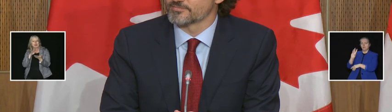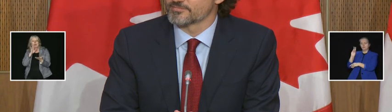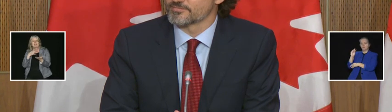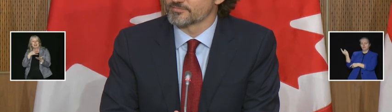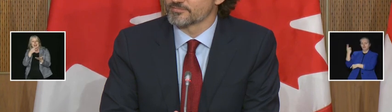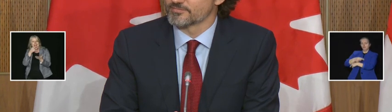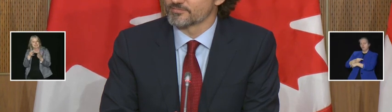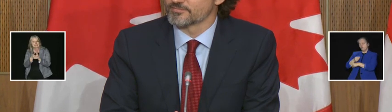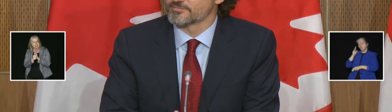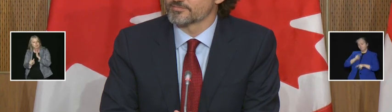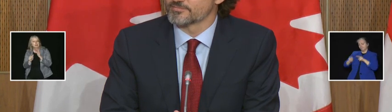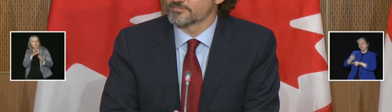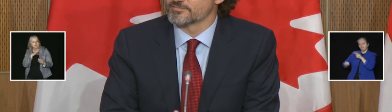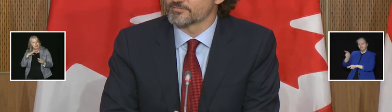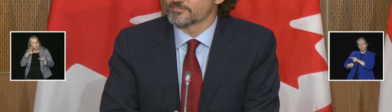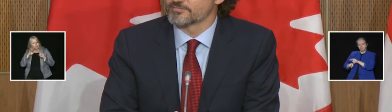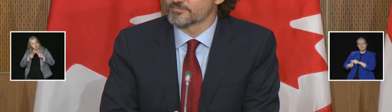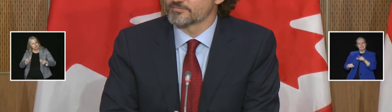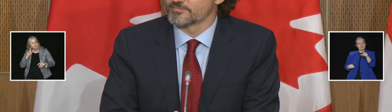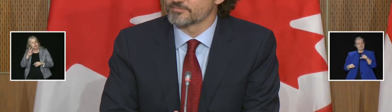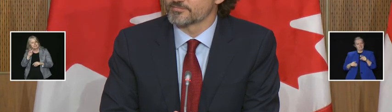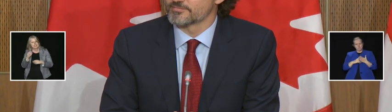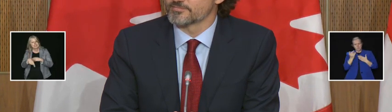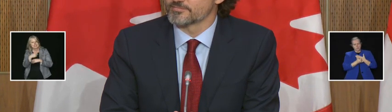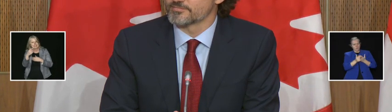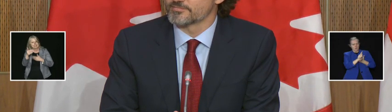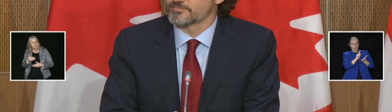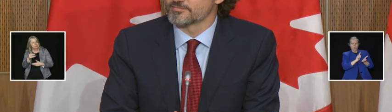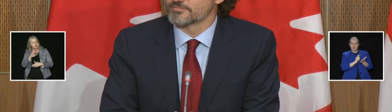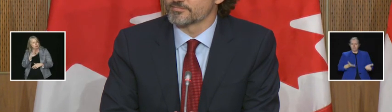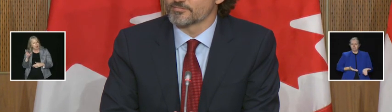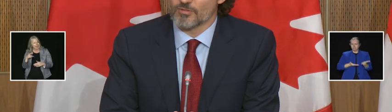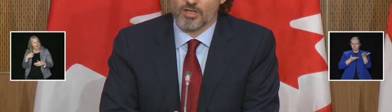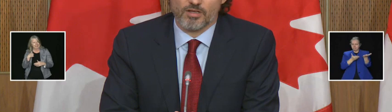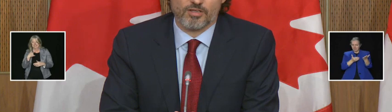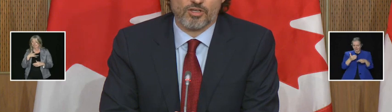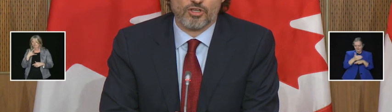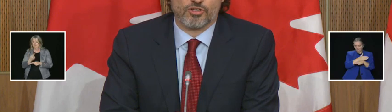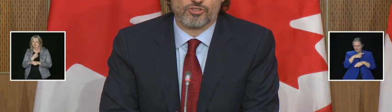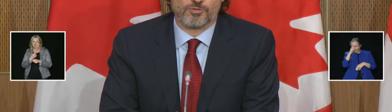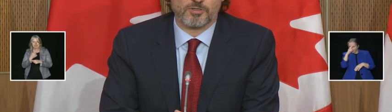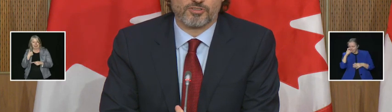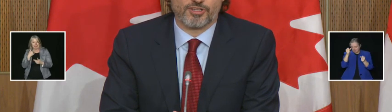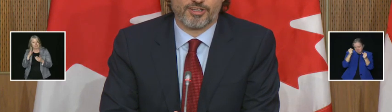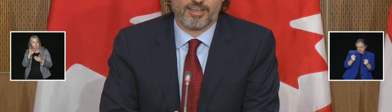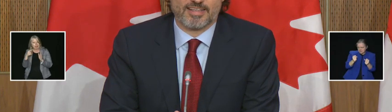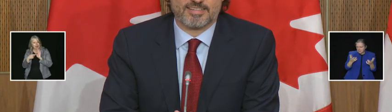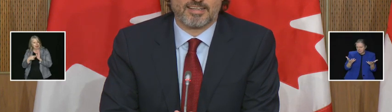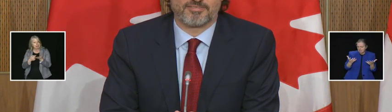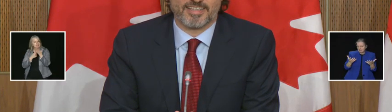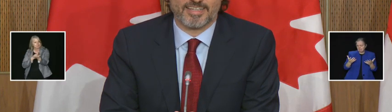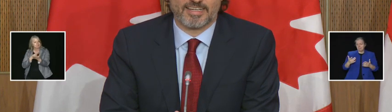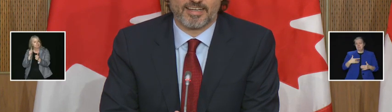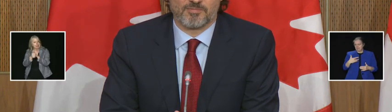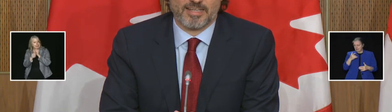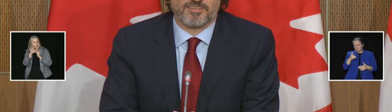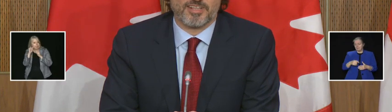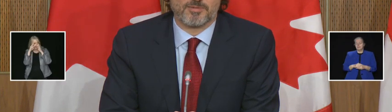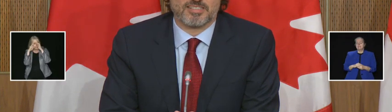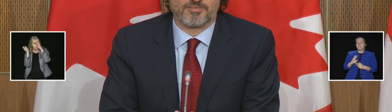est-ce que c'est réaliste d'abord un projet de loi déposé d'ici l'été je pense que ça fait